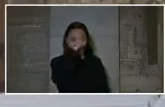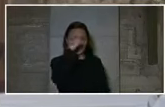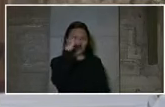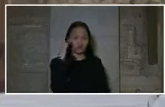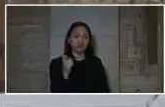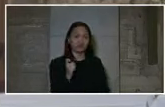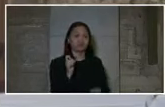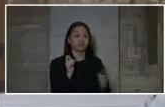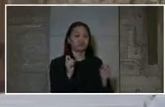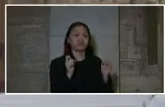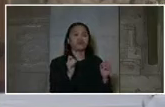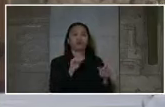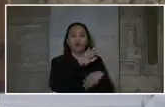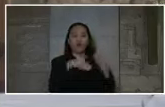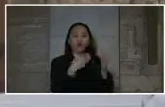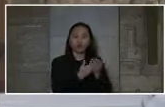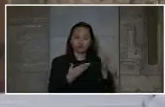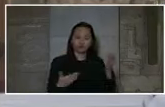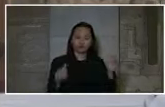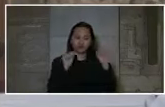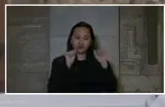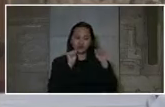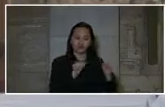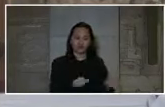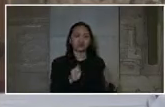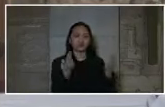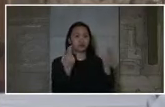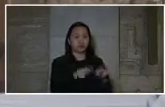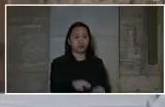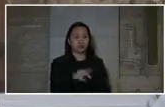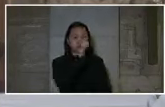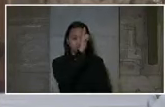sapagkat walang hindi mapangyayari ang Diyos."